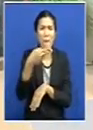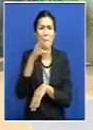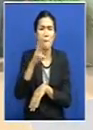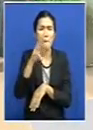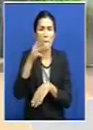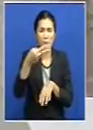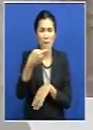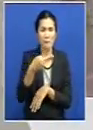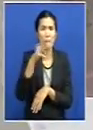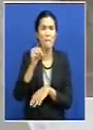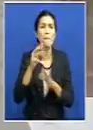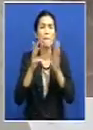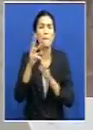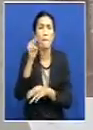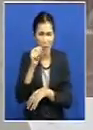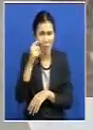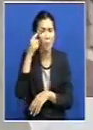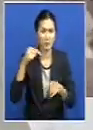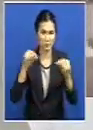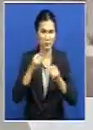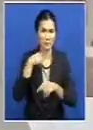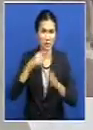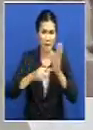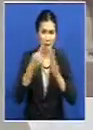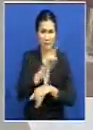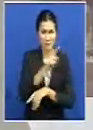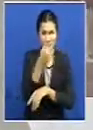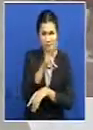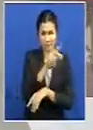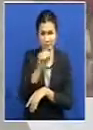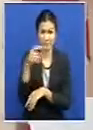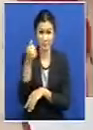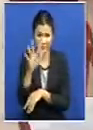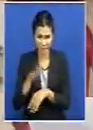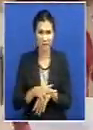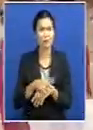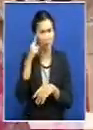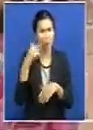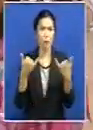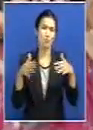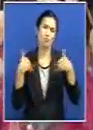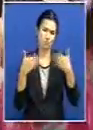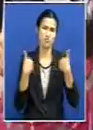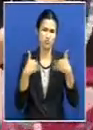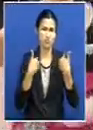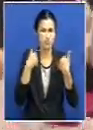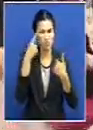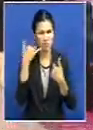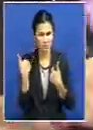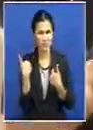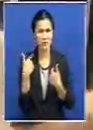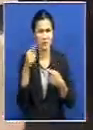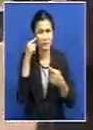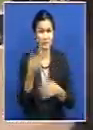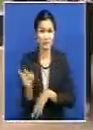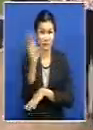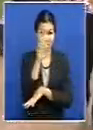ม่นชื่นตอนสงการยิ้มค่ะก็มาตั้งแต่วันที่ 13-1เมษายนแล้วนะคะก็เรียกว่ายังคึกคักค่ะกิจกรรมนะคะที่เกิดขึ้น